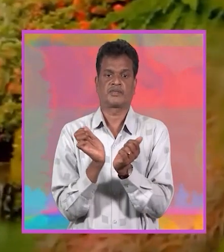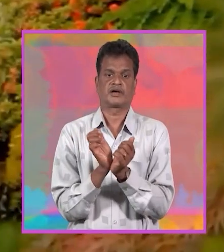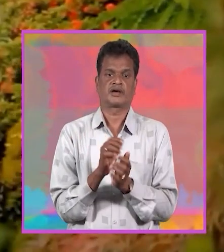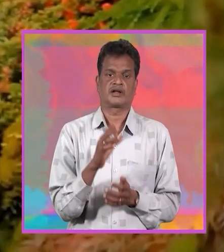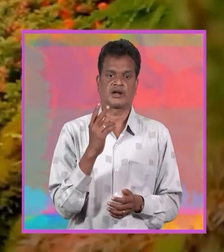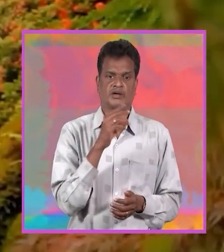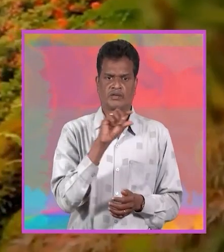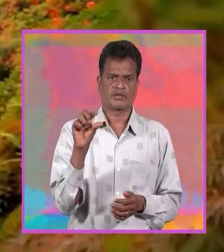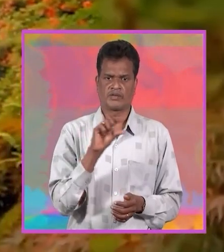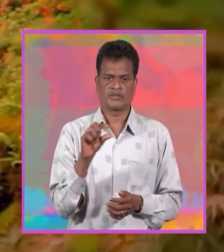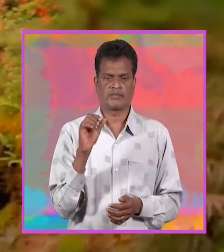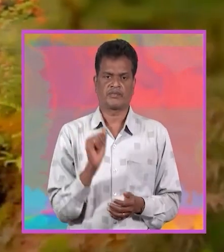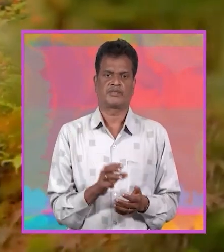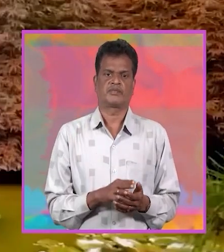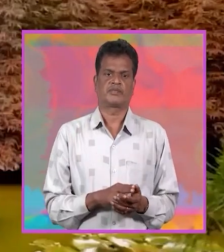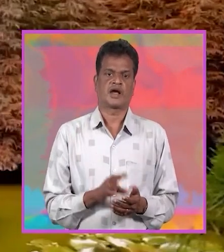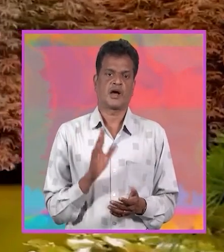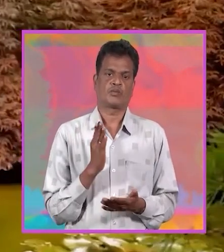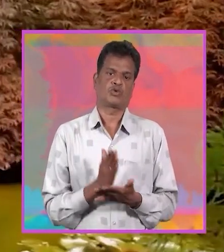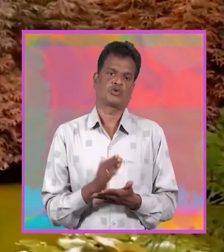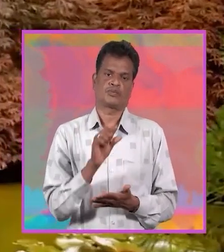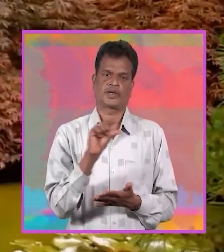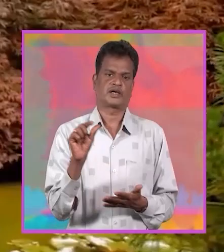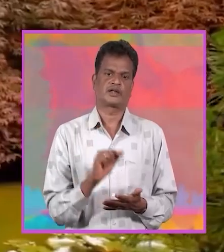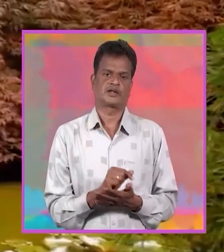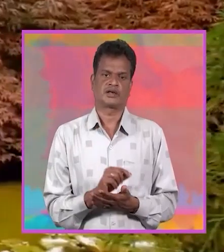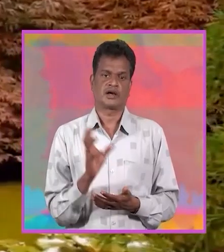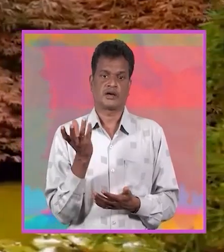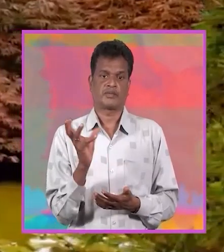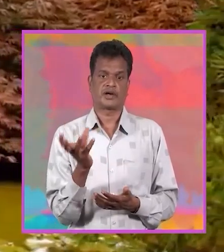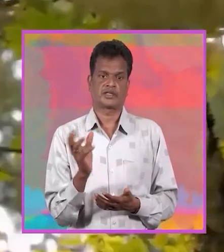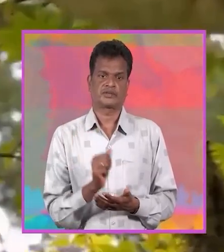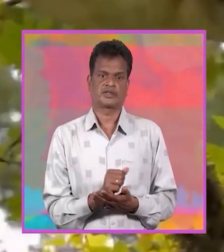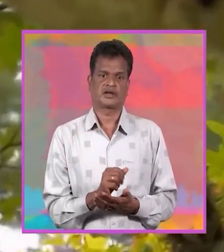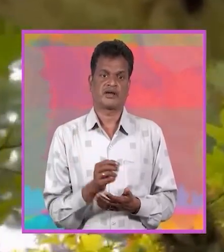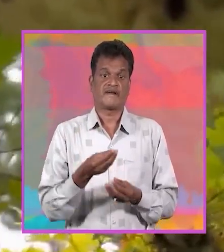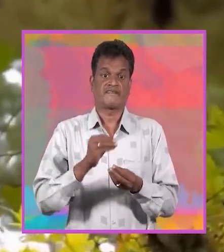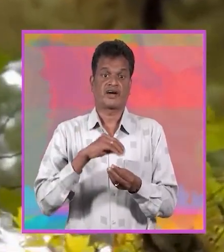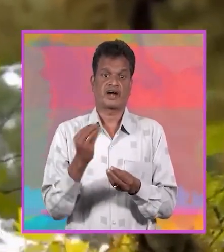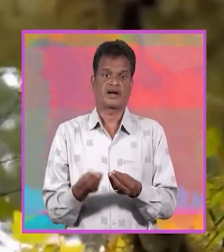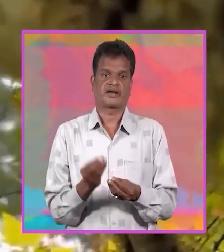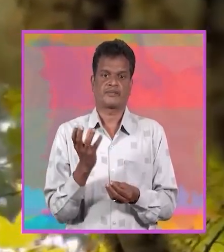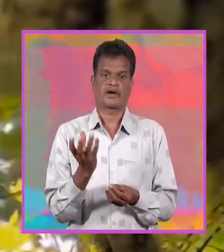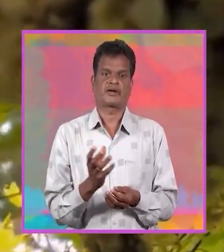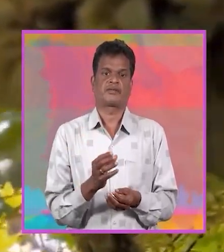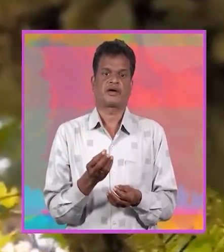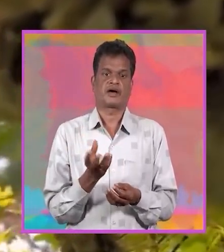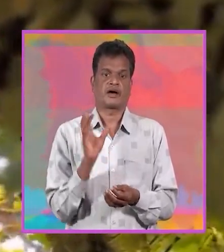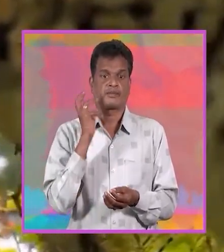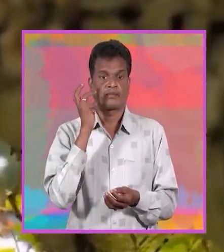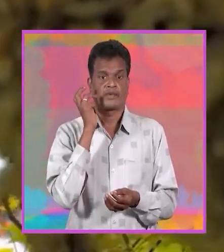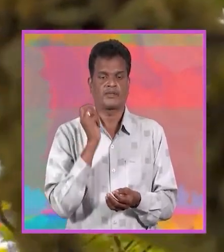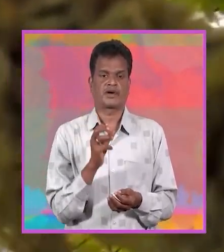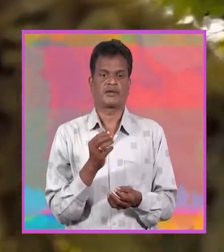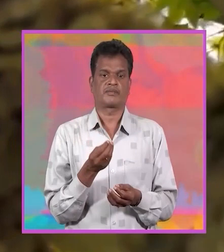பொதுவாக வரக்கூடியது மரம். அதனால் பொது பெயரில் வழங்குது. பழத்தை பார்த்தாலும் அப்படி தான், வாழைப்பழம், மாம்பழம்,